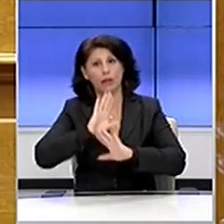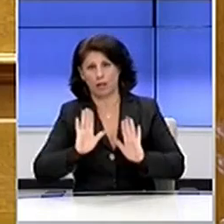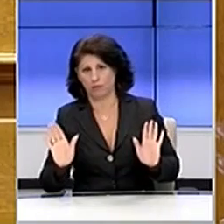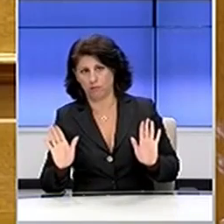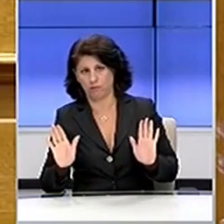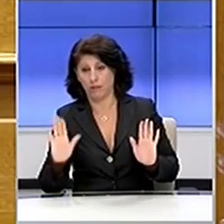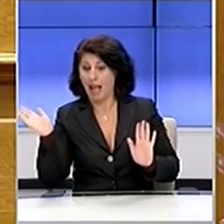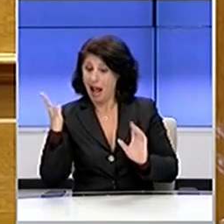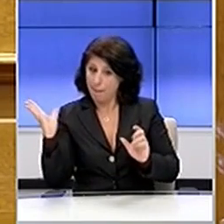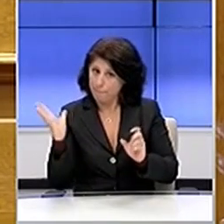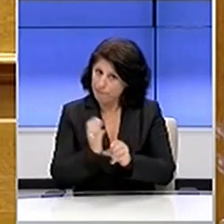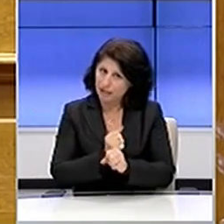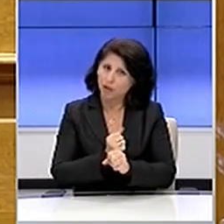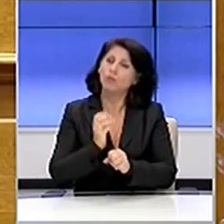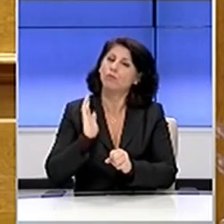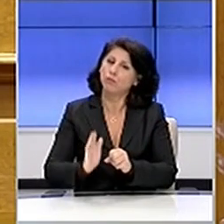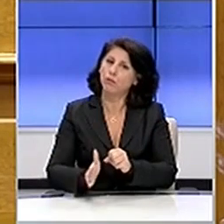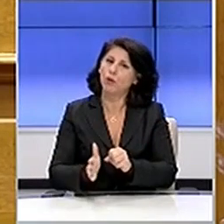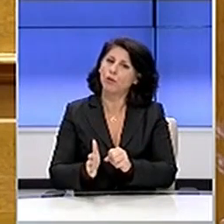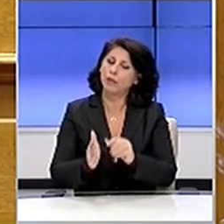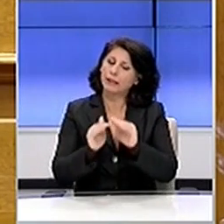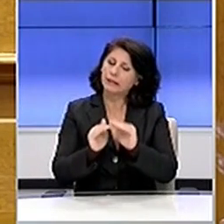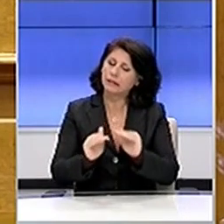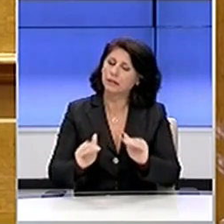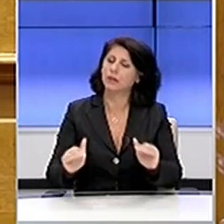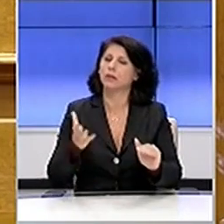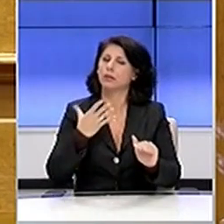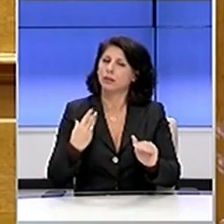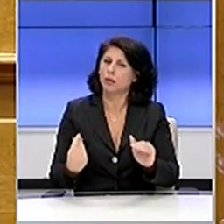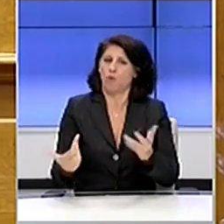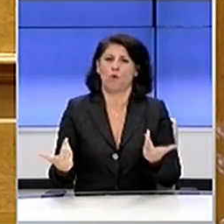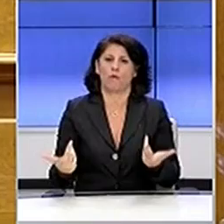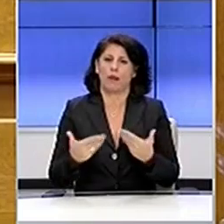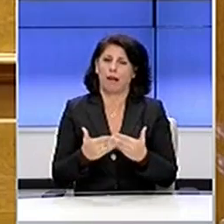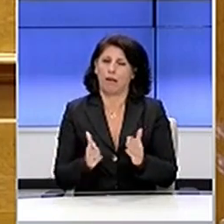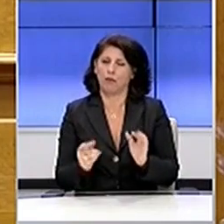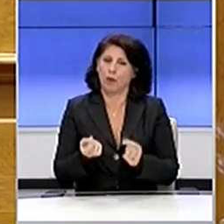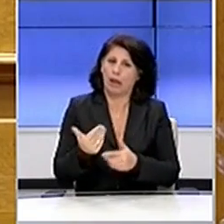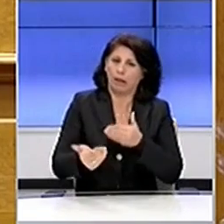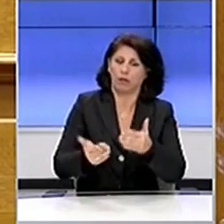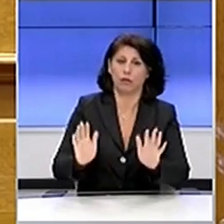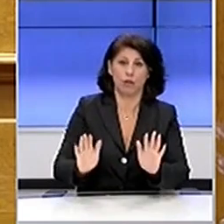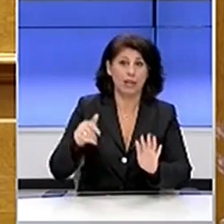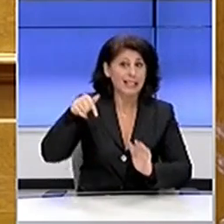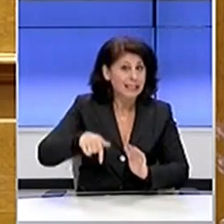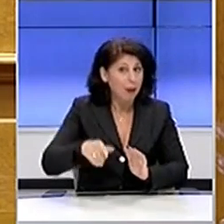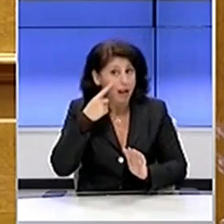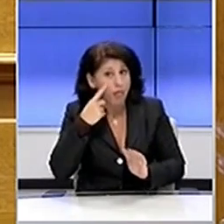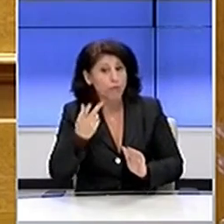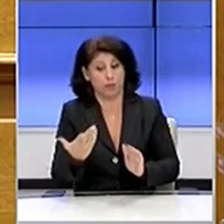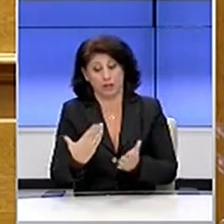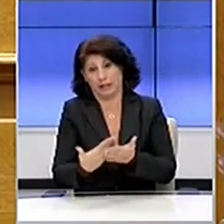πετύχουμε, μπορούμε να τις κάνουμε σε ομαλότερες συνθήκες. Και βέβαια, σήμερα, περισσότερο παρά